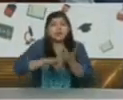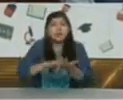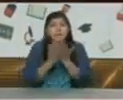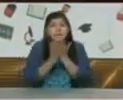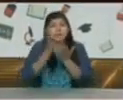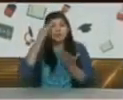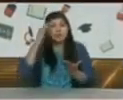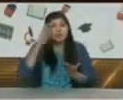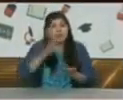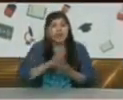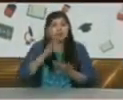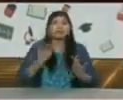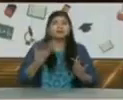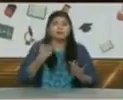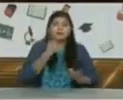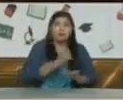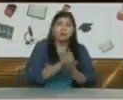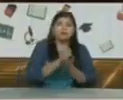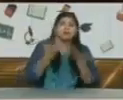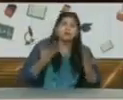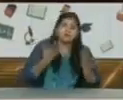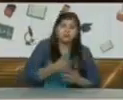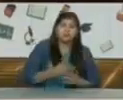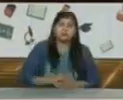सके? अच्छा,